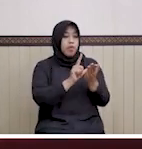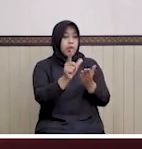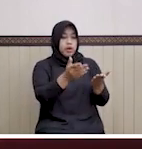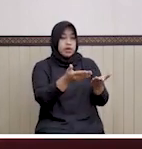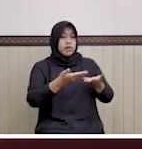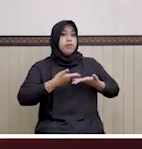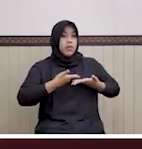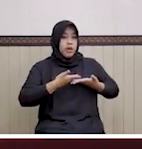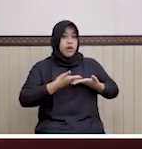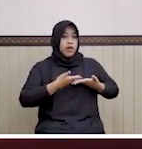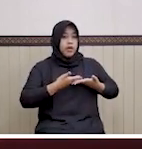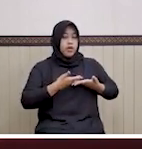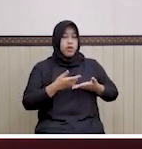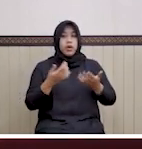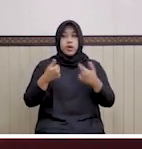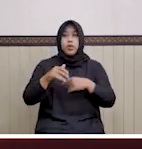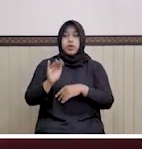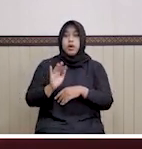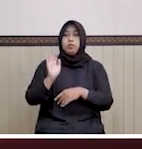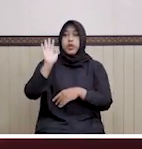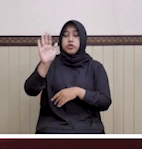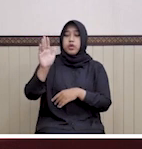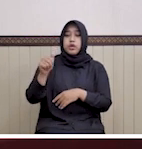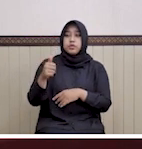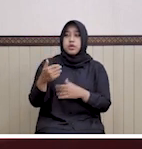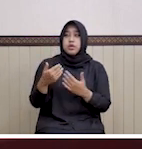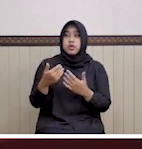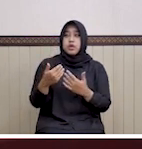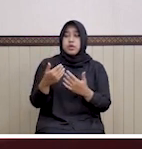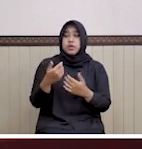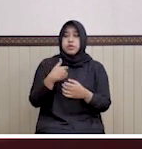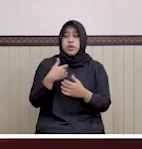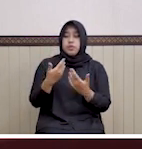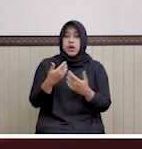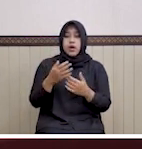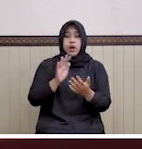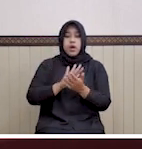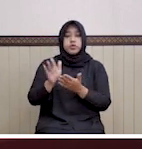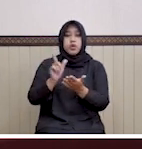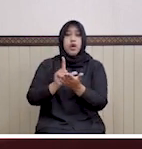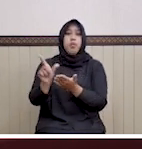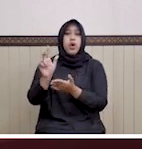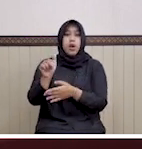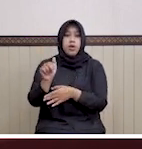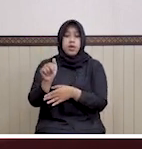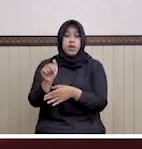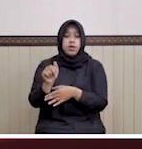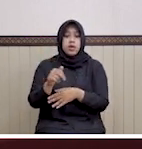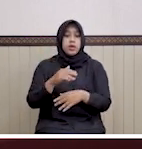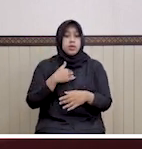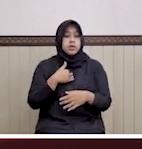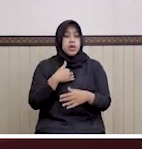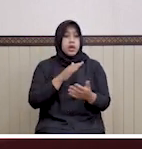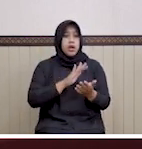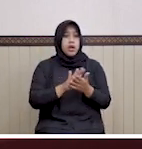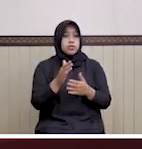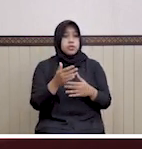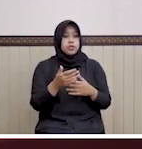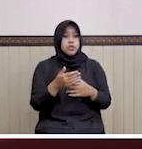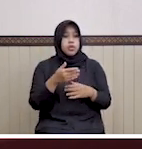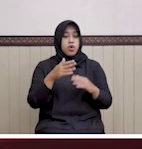terima jaga besoknya saya Hai itu memang laporan itu saya suruh ke